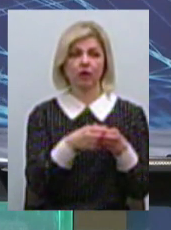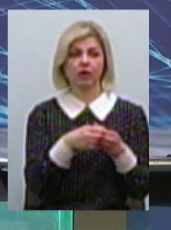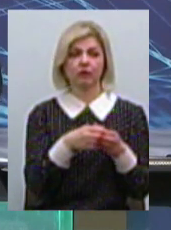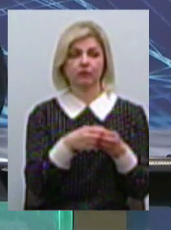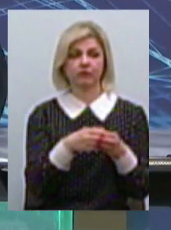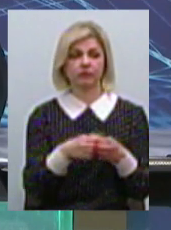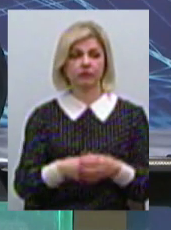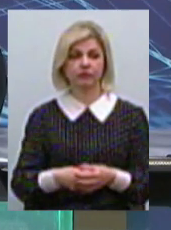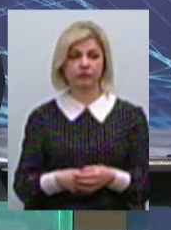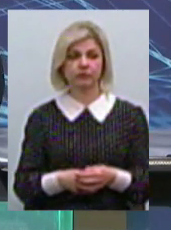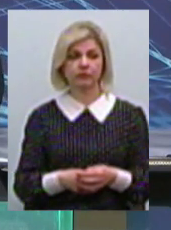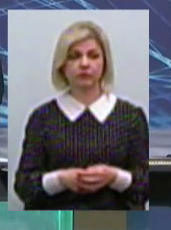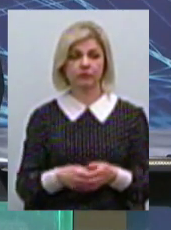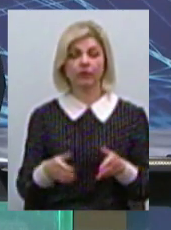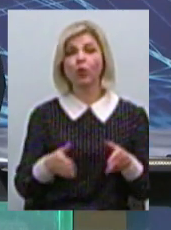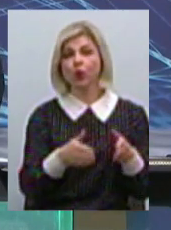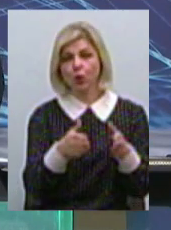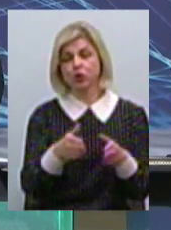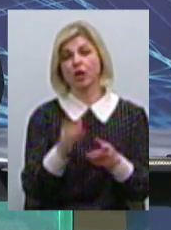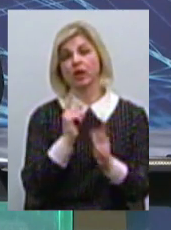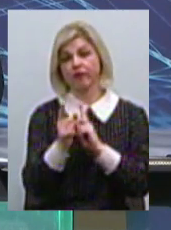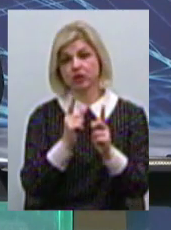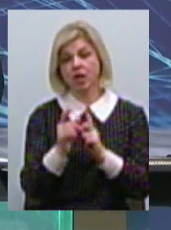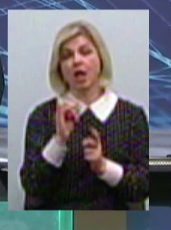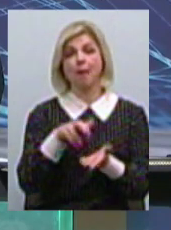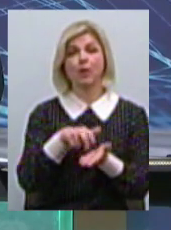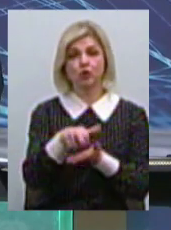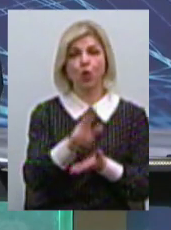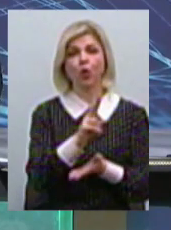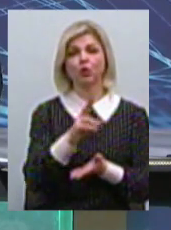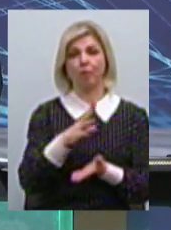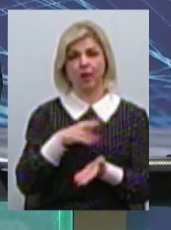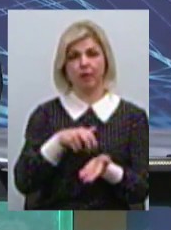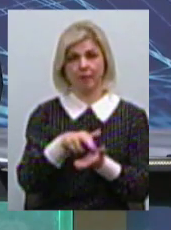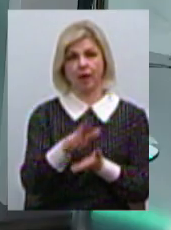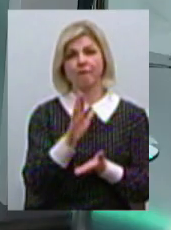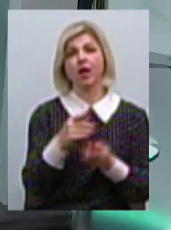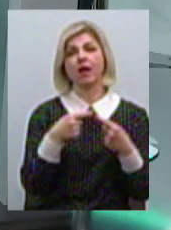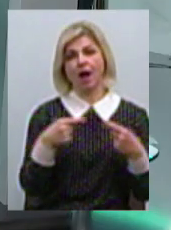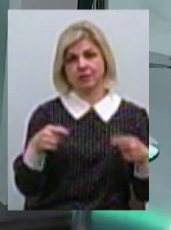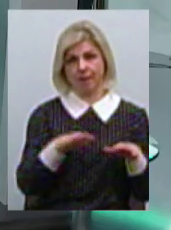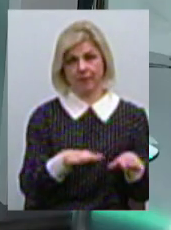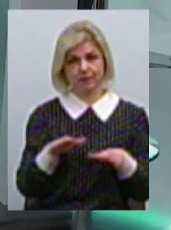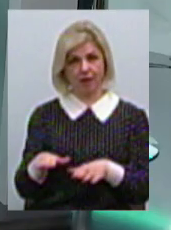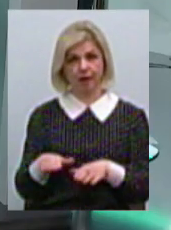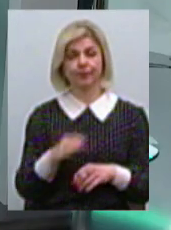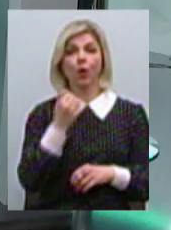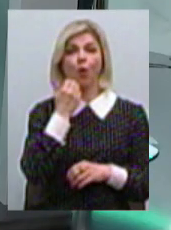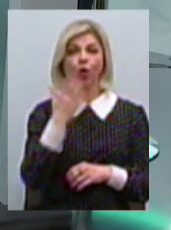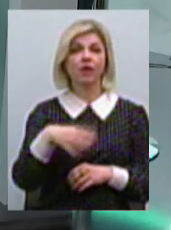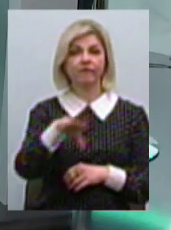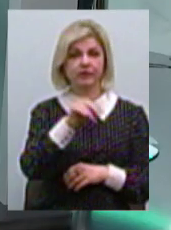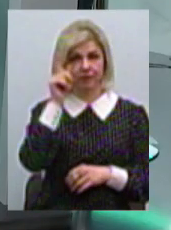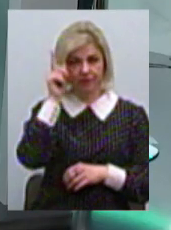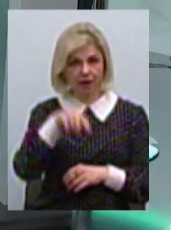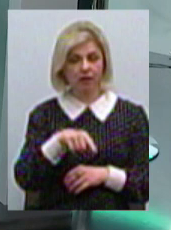учасниками дорожнього руху, так і з пішоходами, які переходили дорогу в тих чи інших місцях. Але вже коли всі знають, що